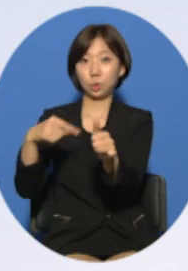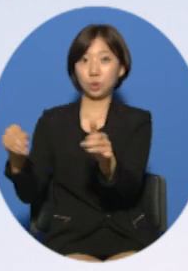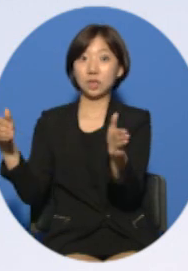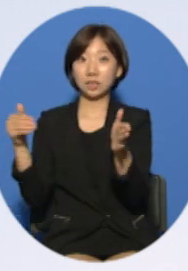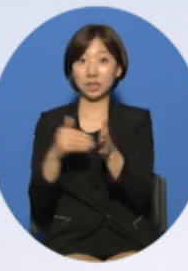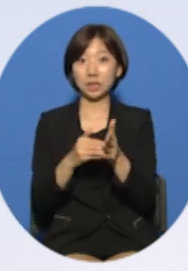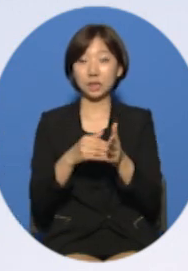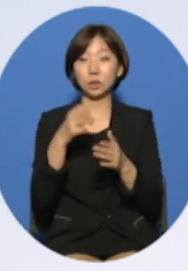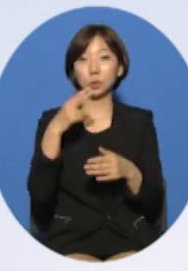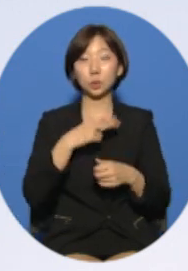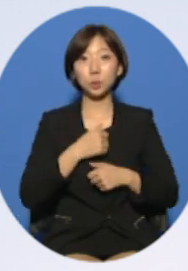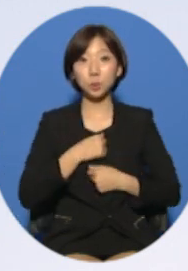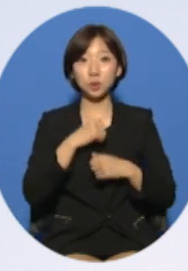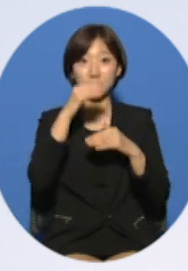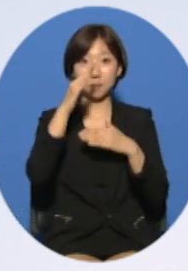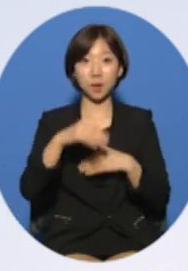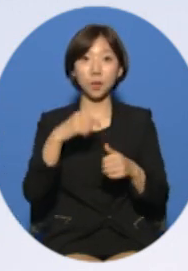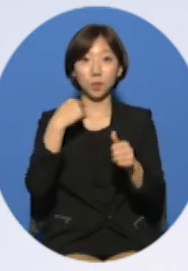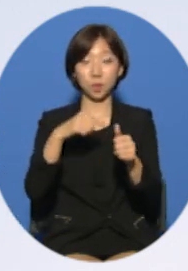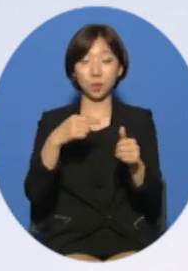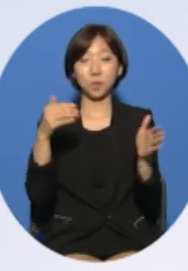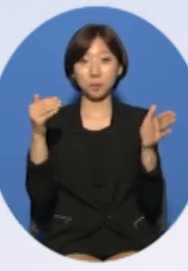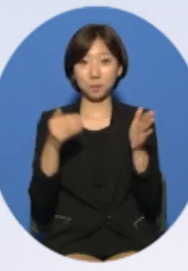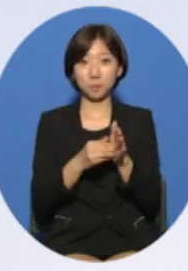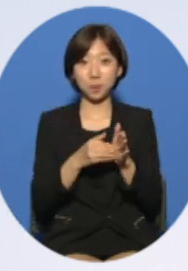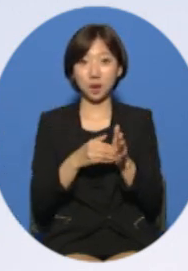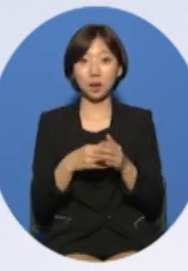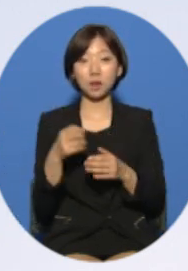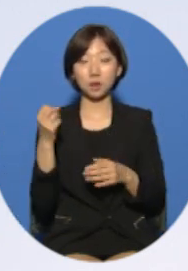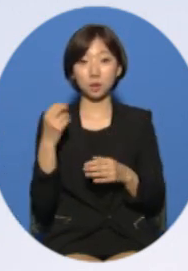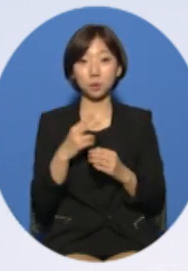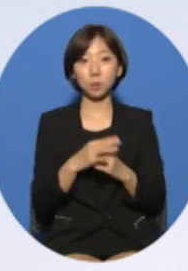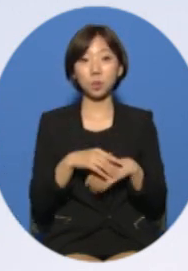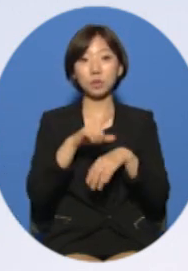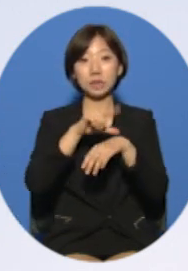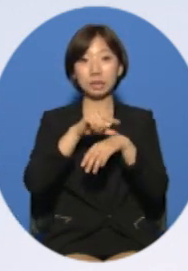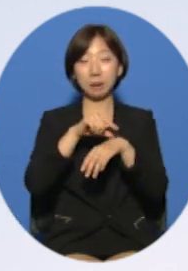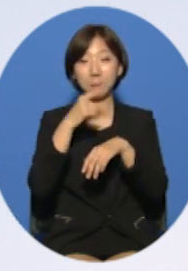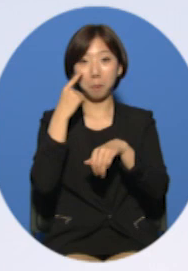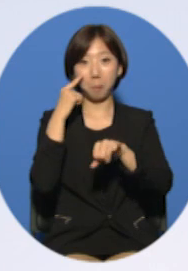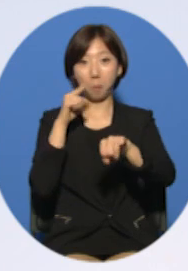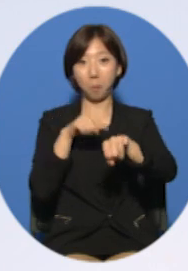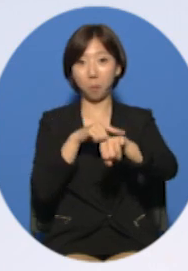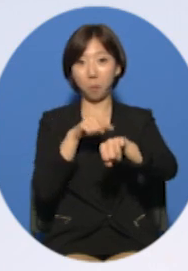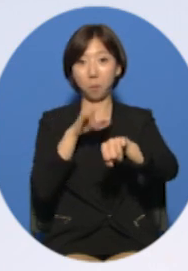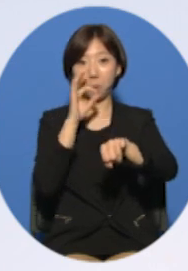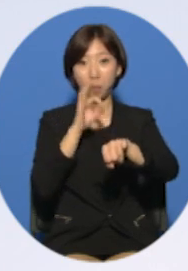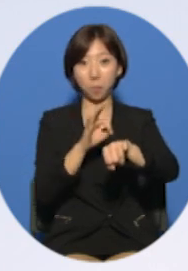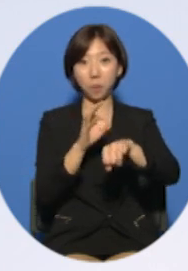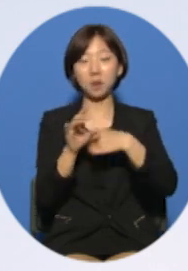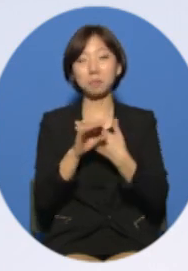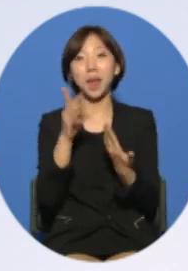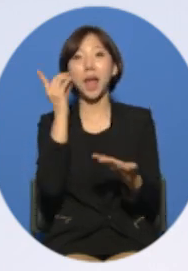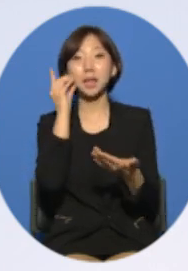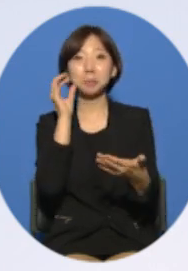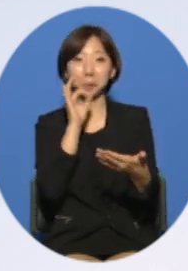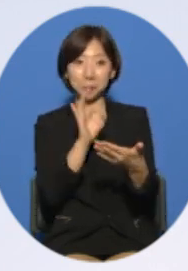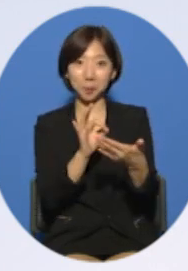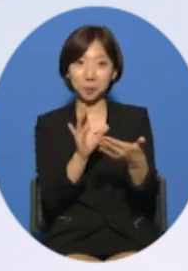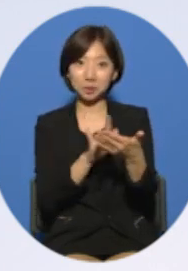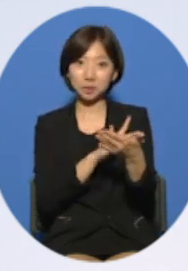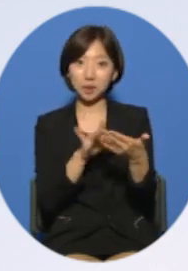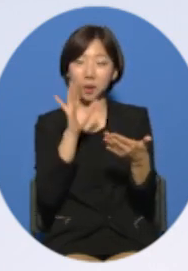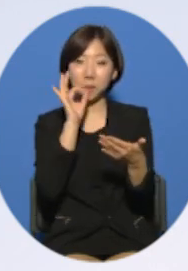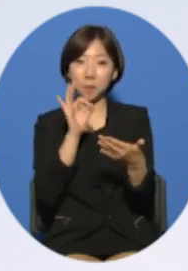다 말씀을 드렸고 네. 이제 개표 참관인이 이제 시계를 보면서 이제 보통 이제 스마트폰을 보죠. 네. 시각을